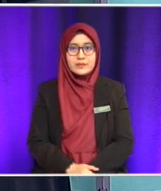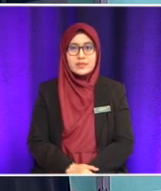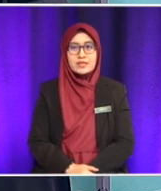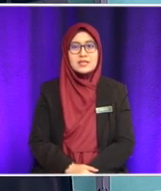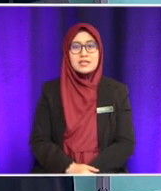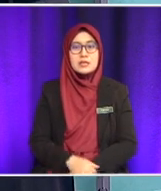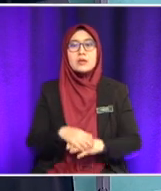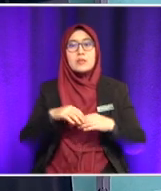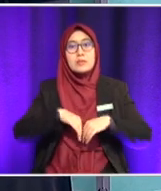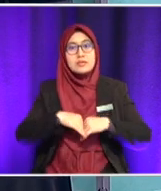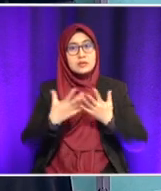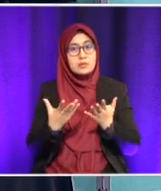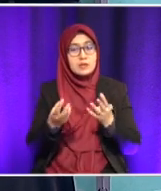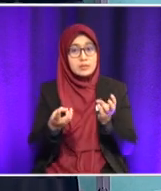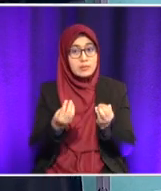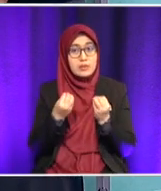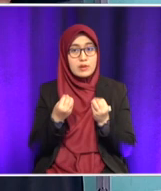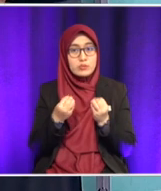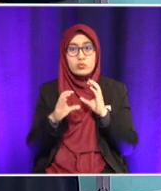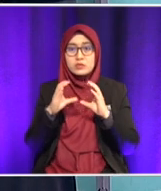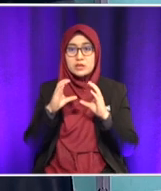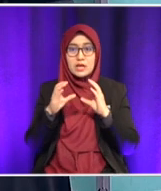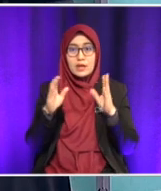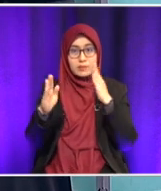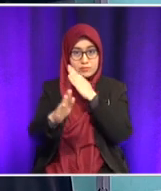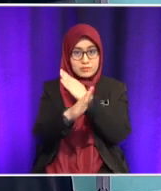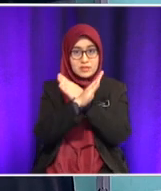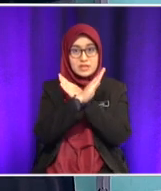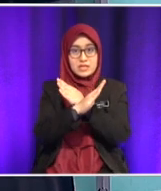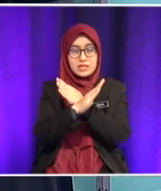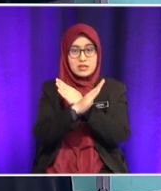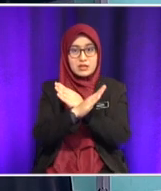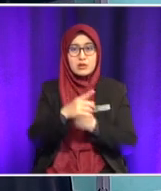kepada gangguan seksual dan pendarahan seksual